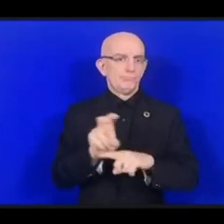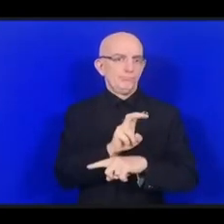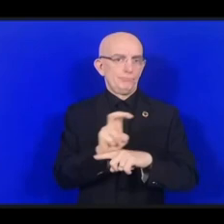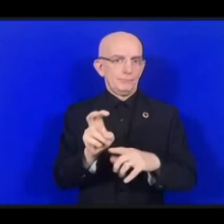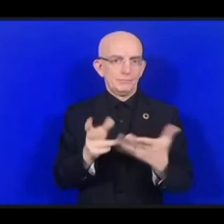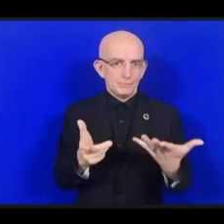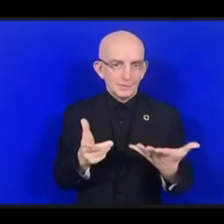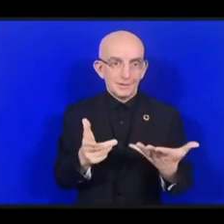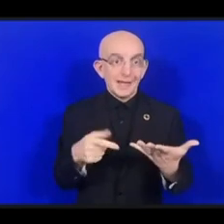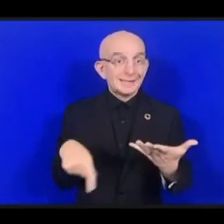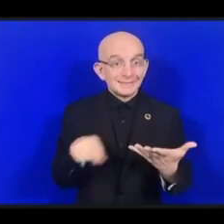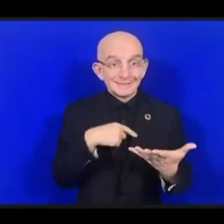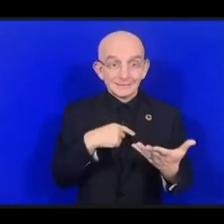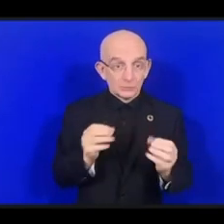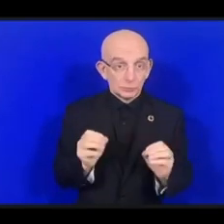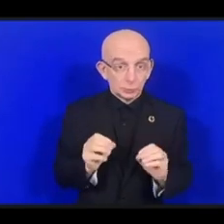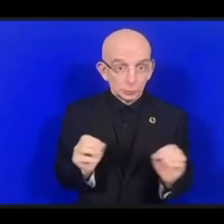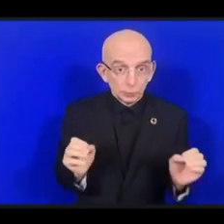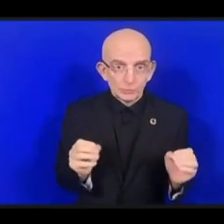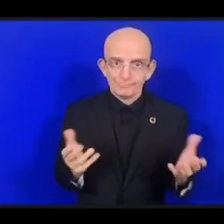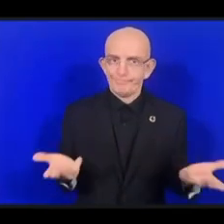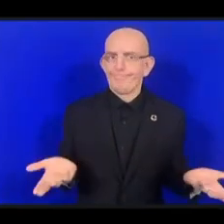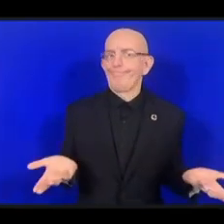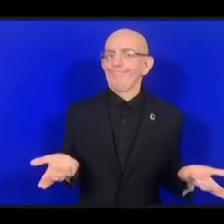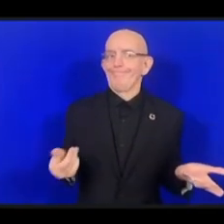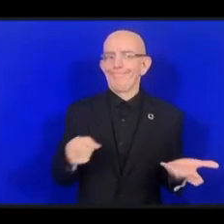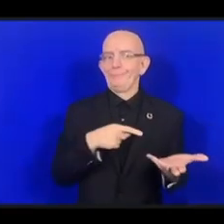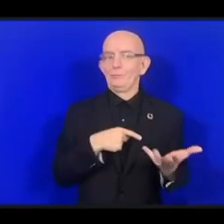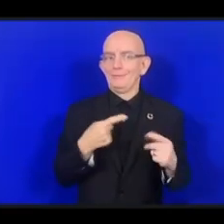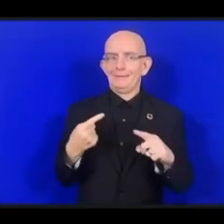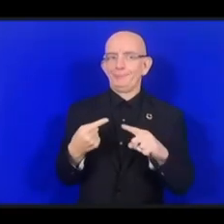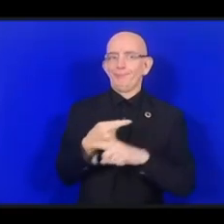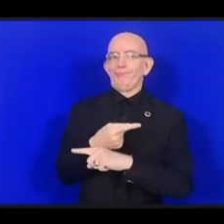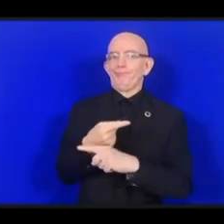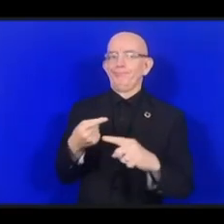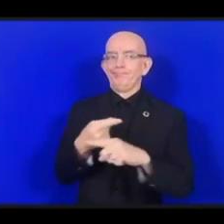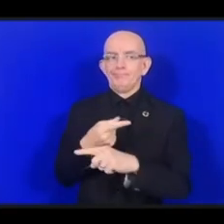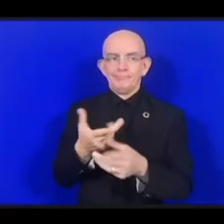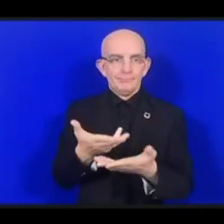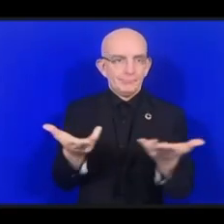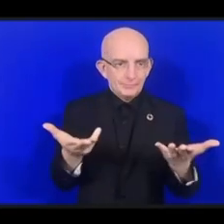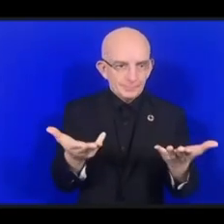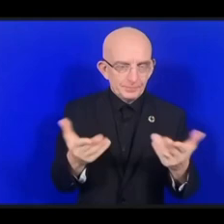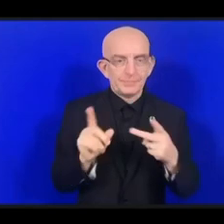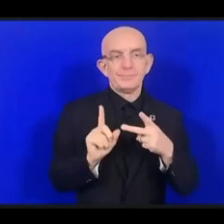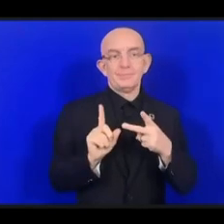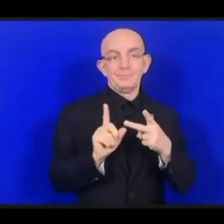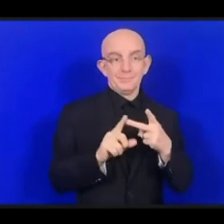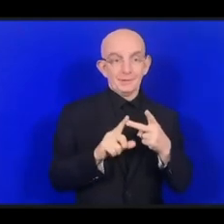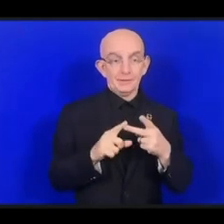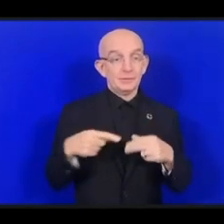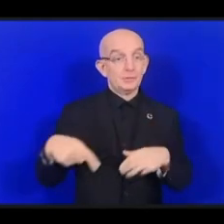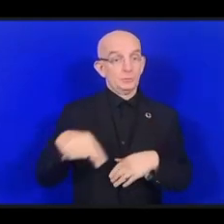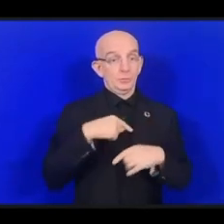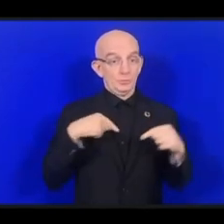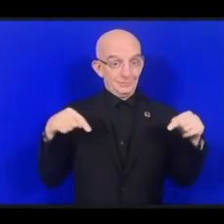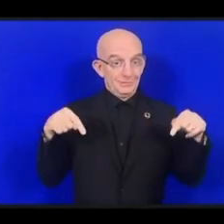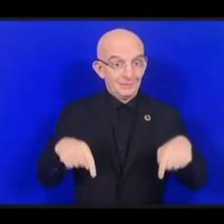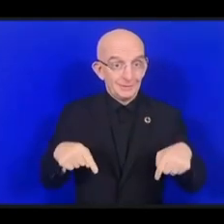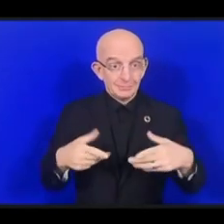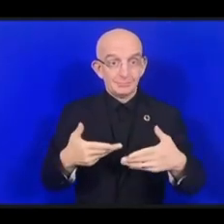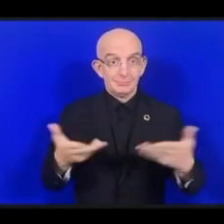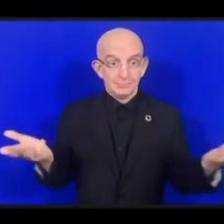liberté d'ouverture ou d'inclusion dans Internet si nous ne nous engageons pas à relever le défi du changement